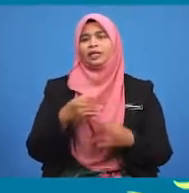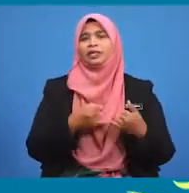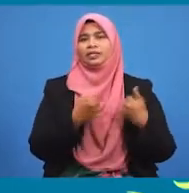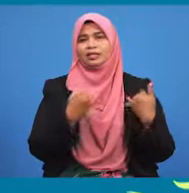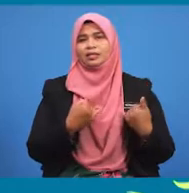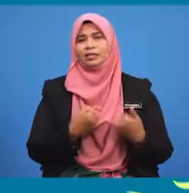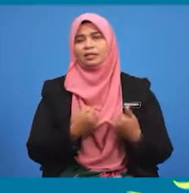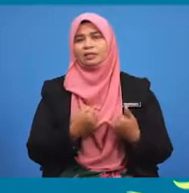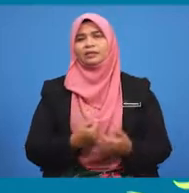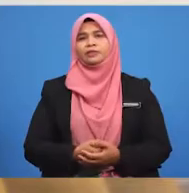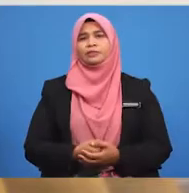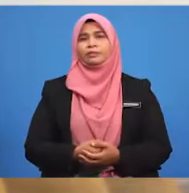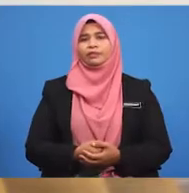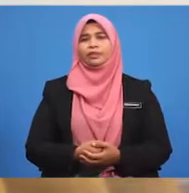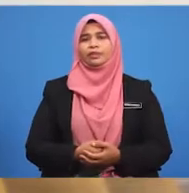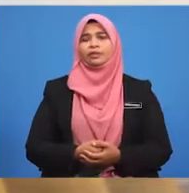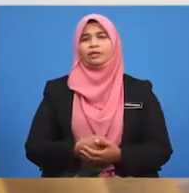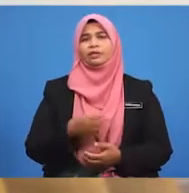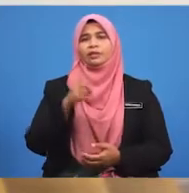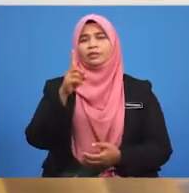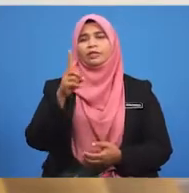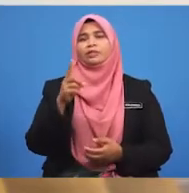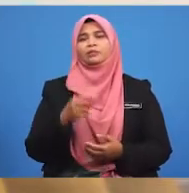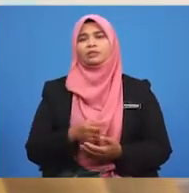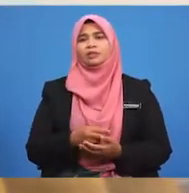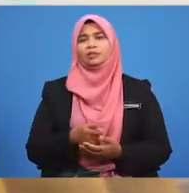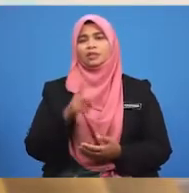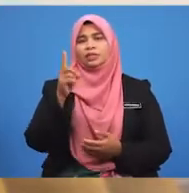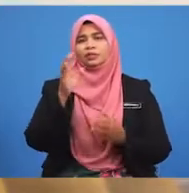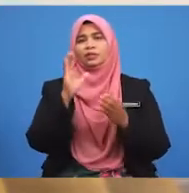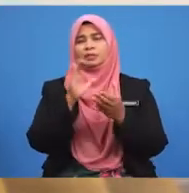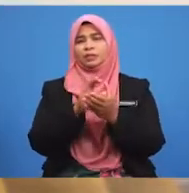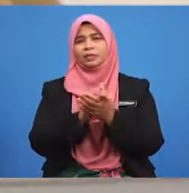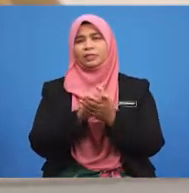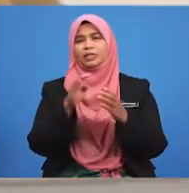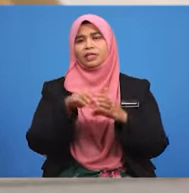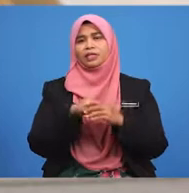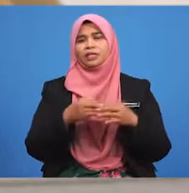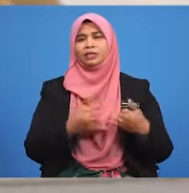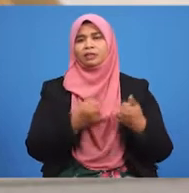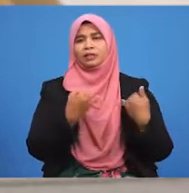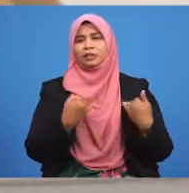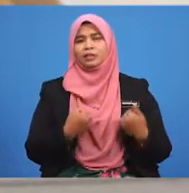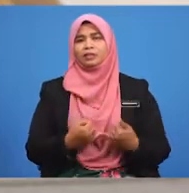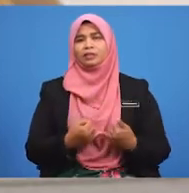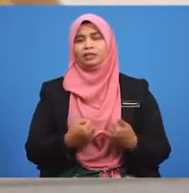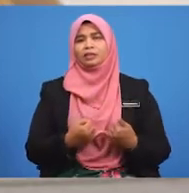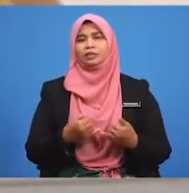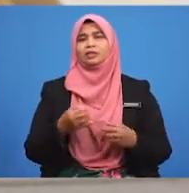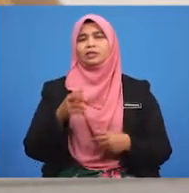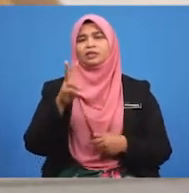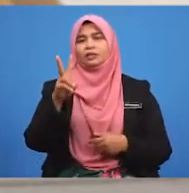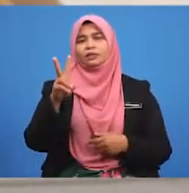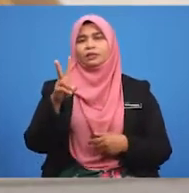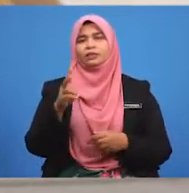i'tikad iaitu hati. I'tikad adalah satu kepercayaan dalam hati seseorang. Seseorang Muslim hendaklah